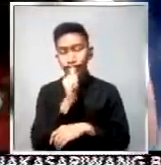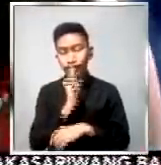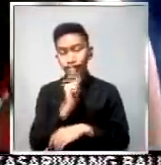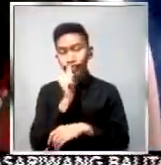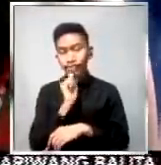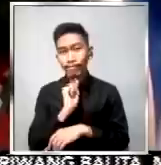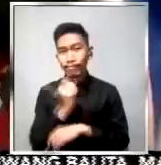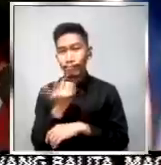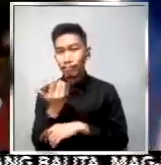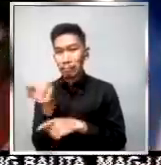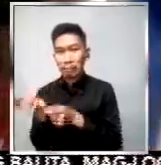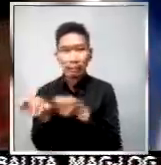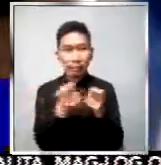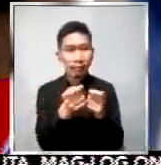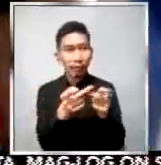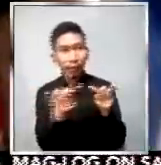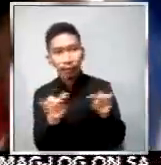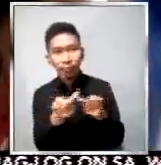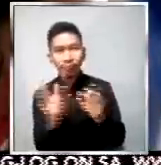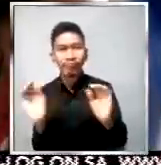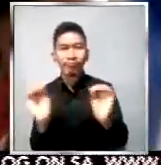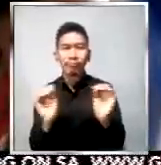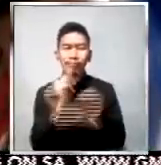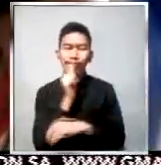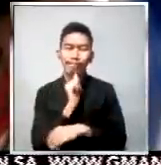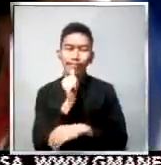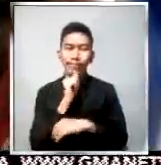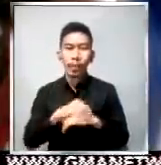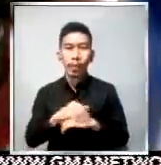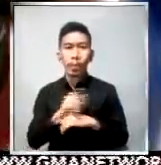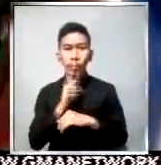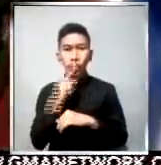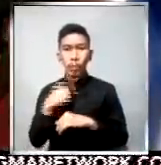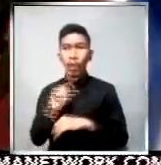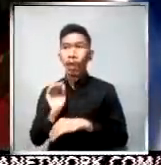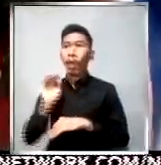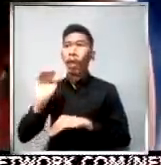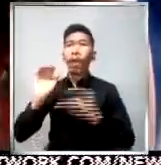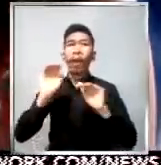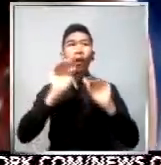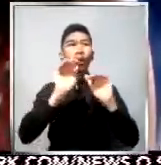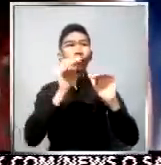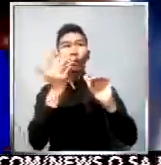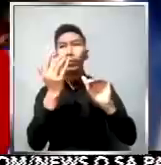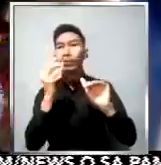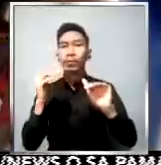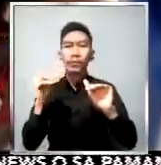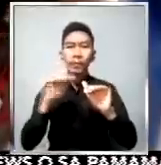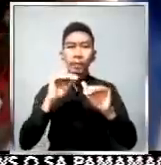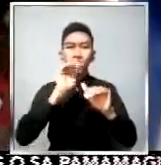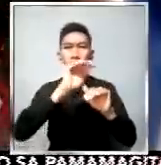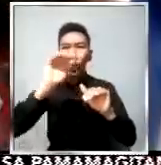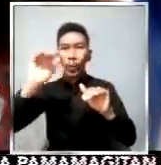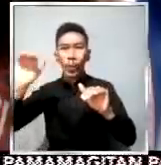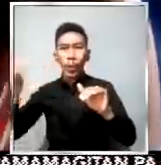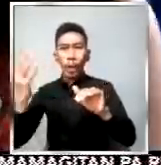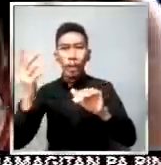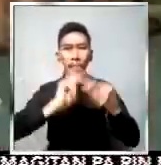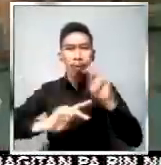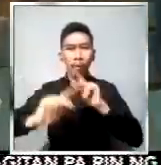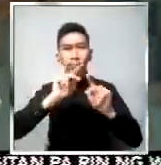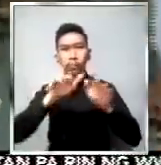Sabi po sa akin ng ano, kinatok lahat po ng mga bahay. Sabi, magsilikas na rin, ang lakas nga ng hangin. Eh, ang lakas po ng ulang